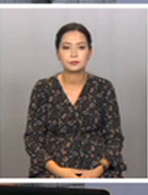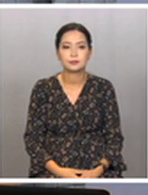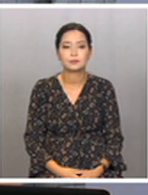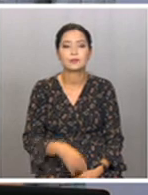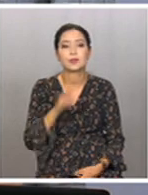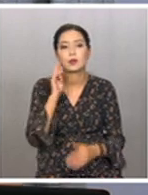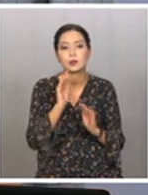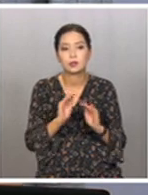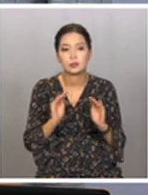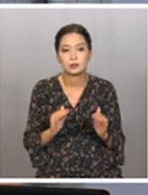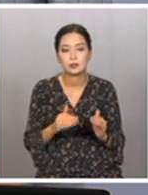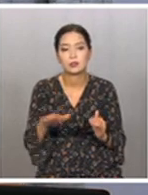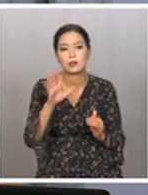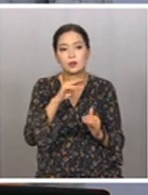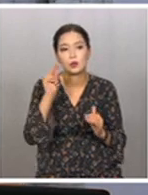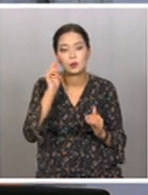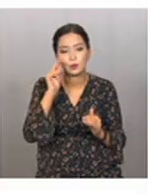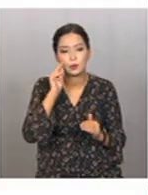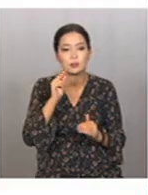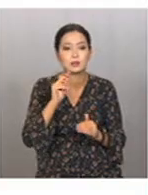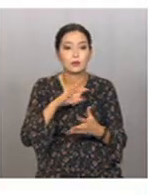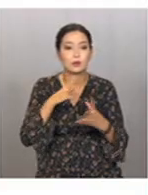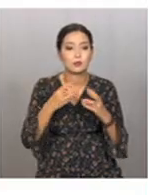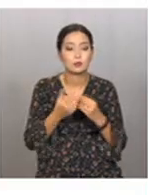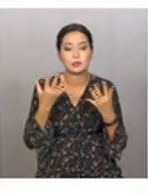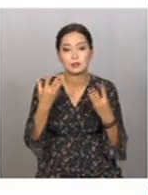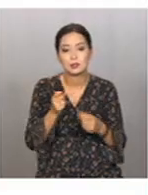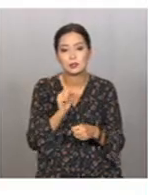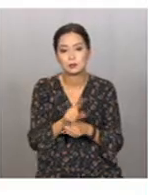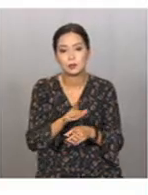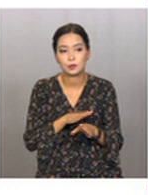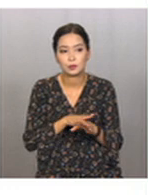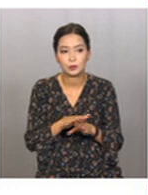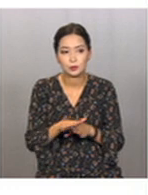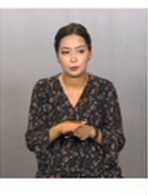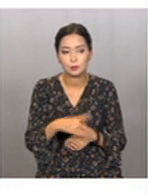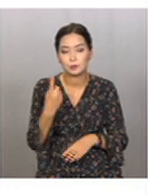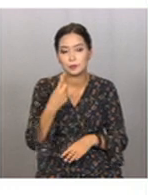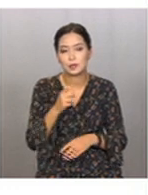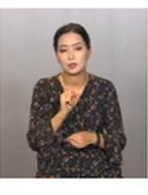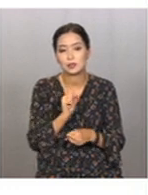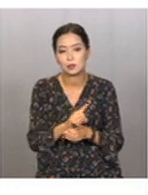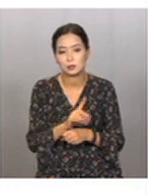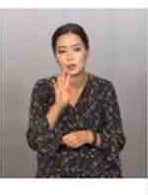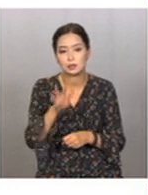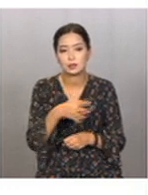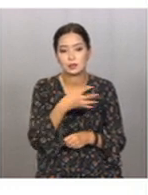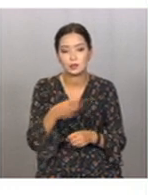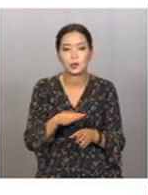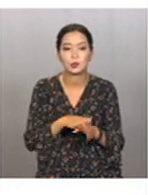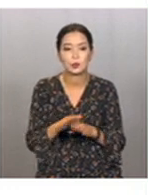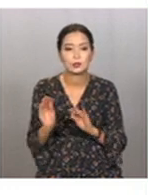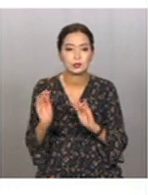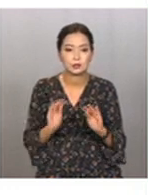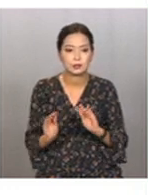Оқушылар, алған білімдерімізді пайдаланып тапсырманы орындайық. Бірінші тапсырма – кестені толтырыңыз.